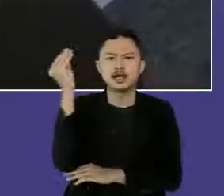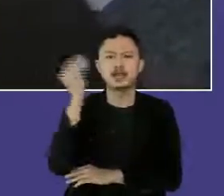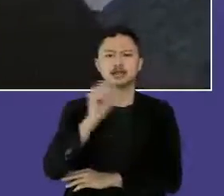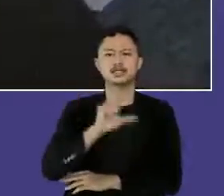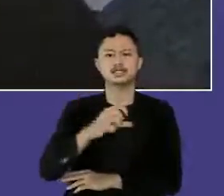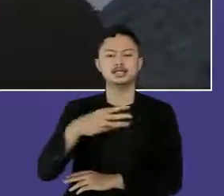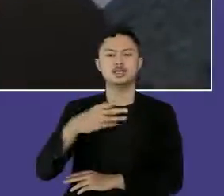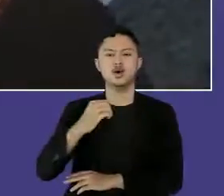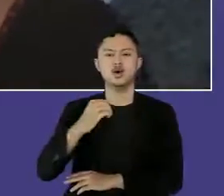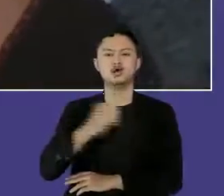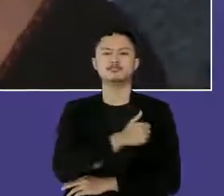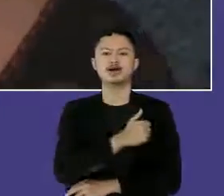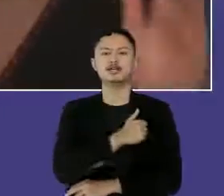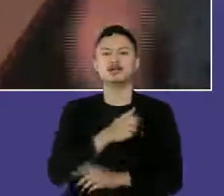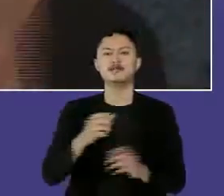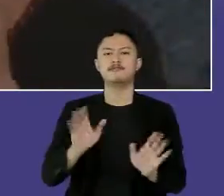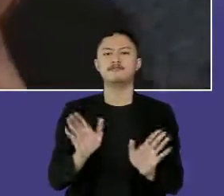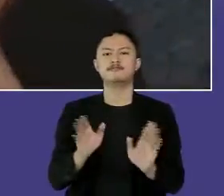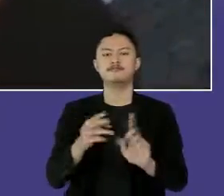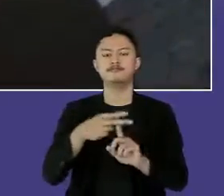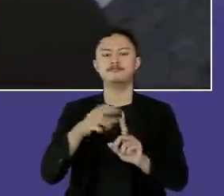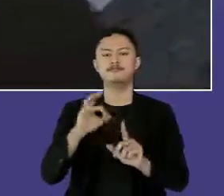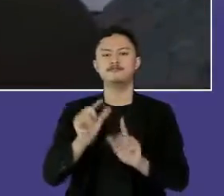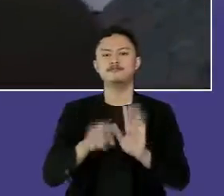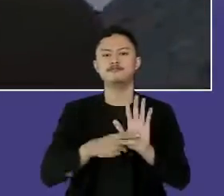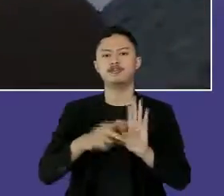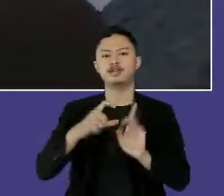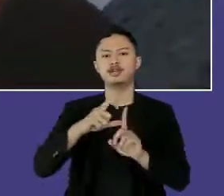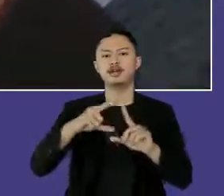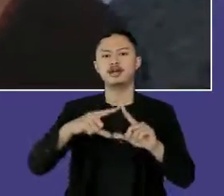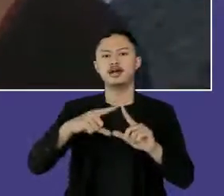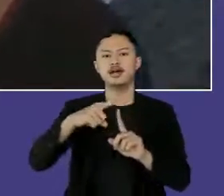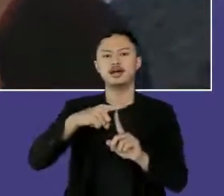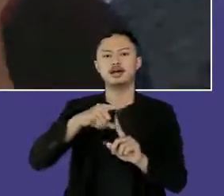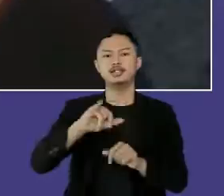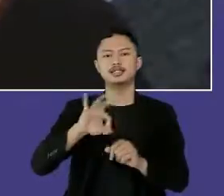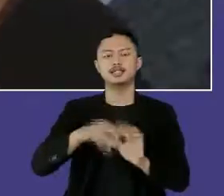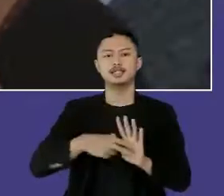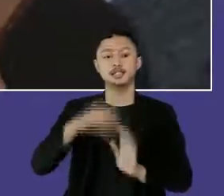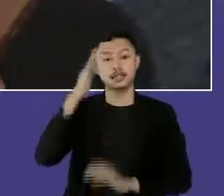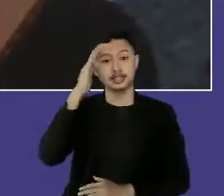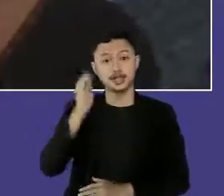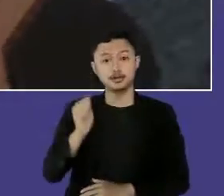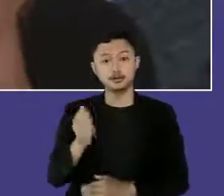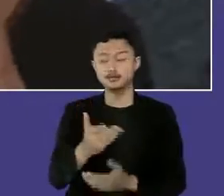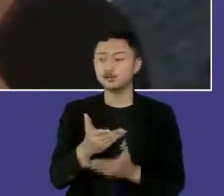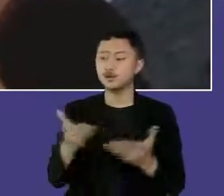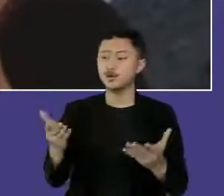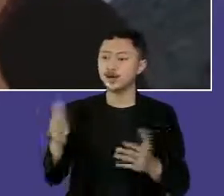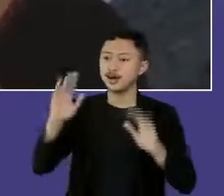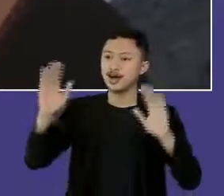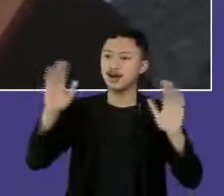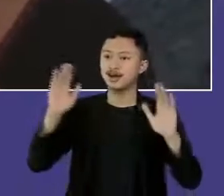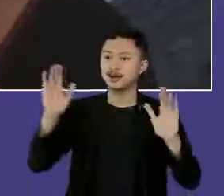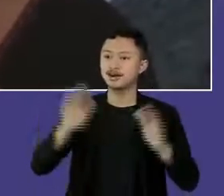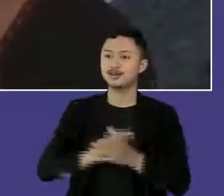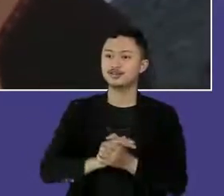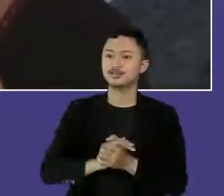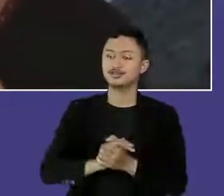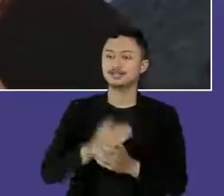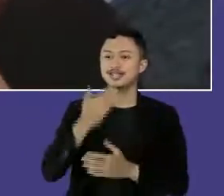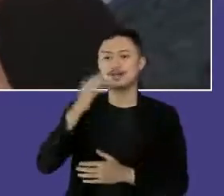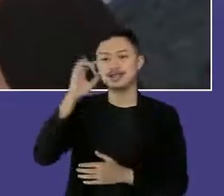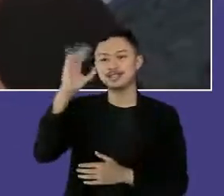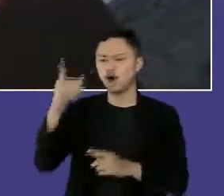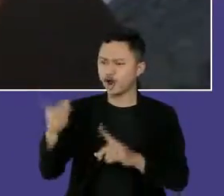Foundation. Selamat siang, Mbak Ria. Selamat siang, Assalamualaikum warahmatullahi wabarakatuh. Mas Menteri, ada Pak Heri Sukamdhani, Mas